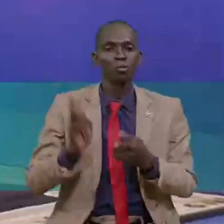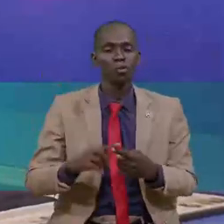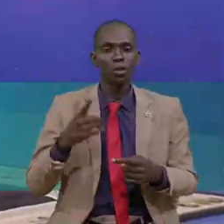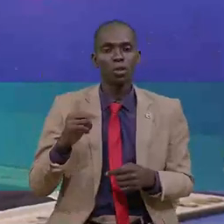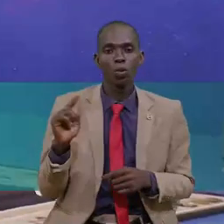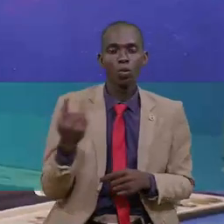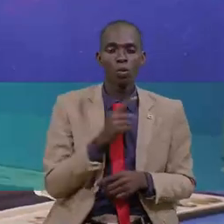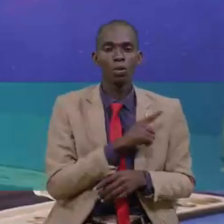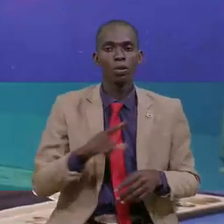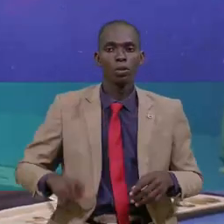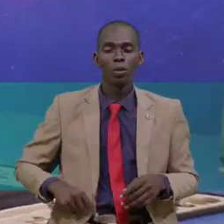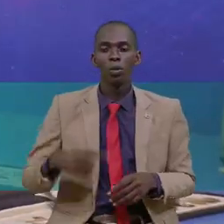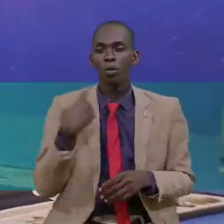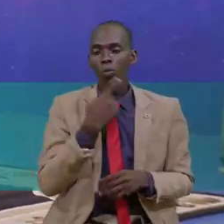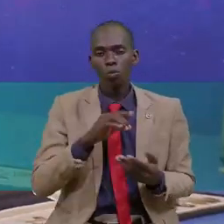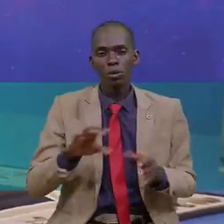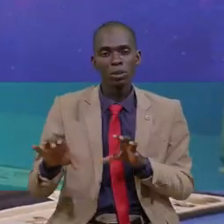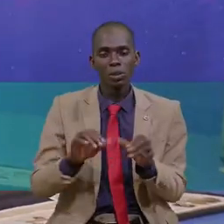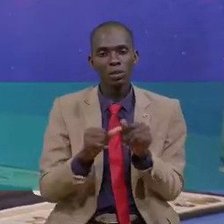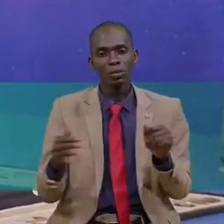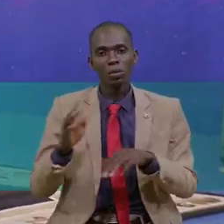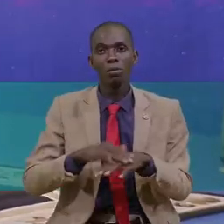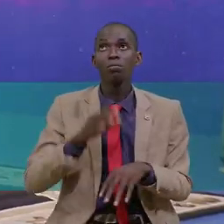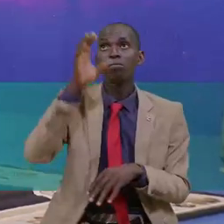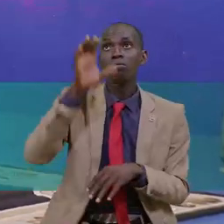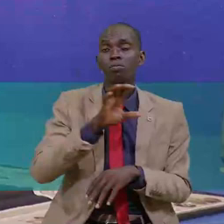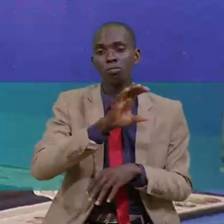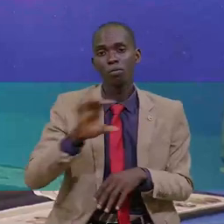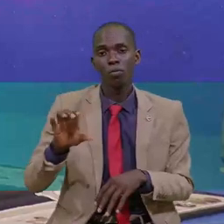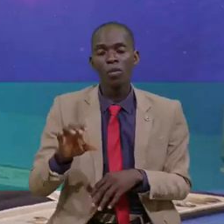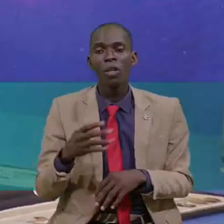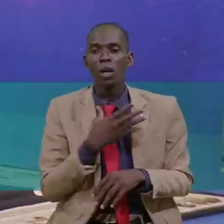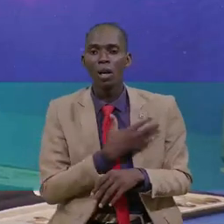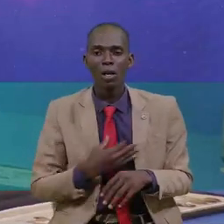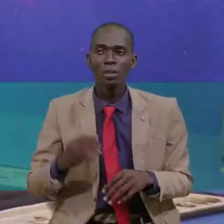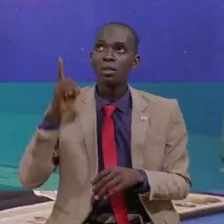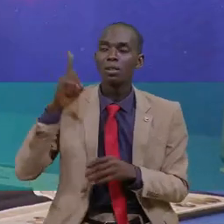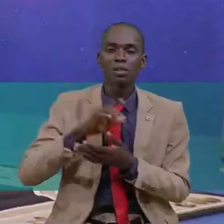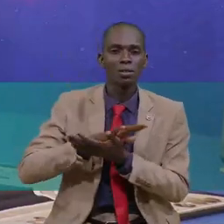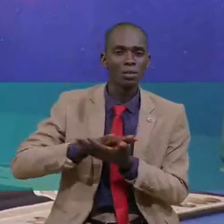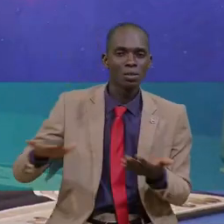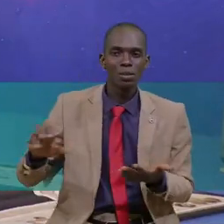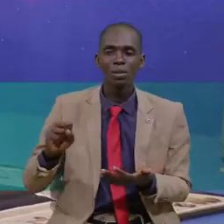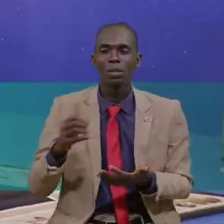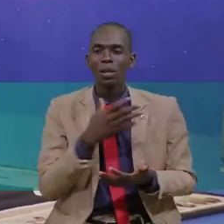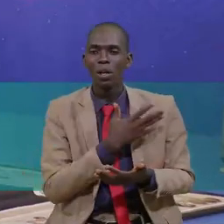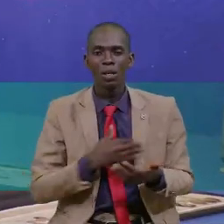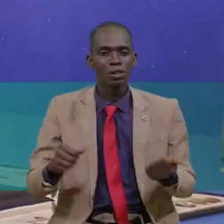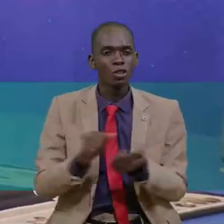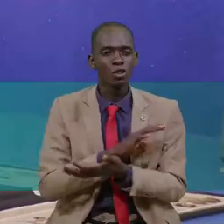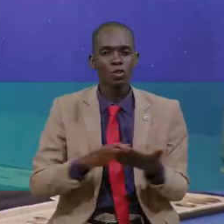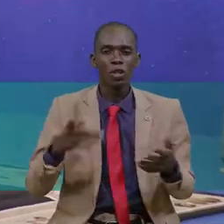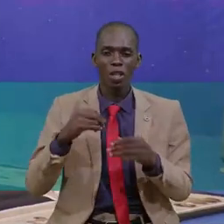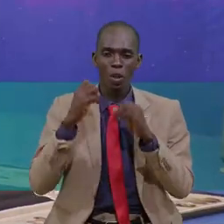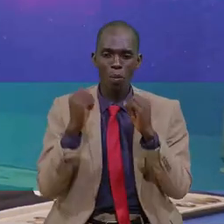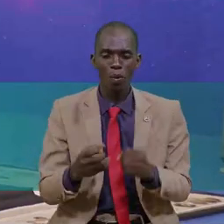fait au calvaire, il a nullifié, il a balayé, il a détruit